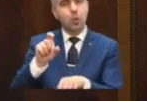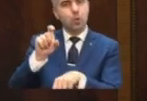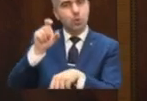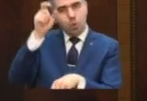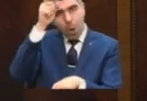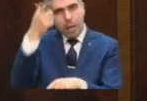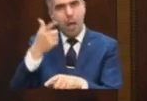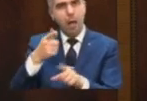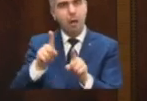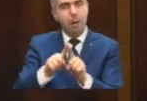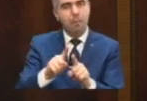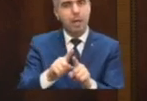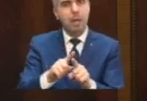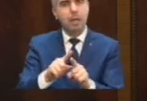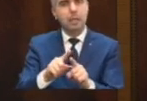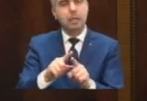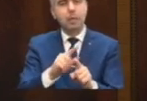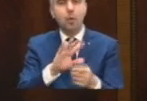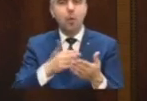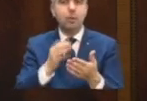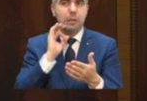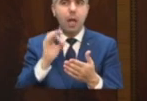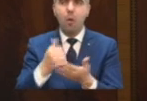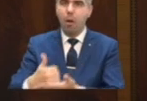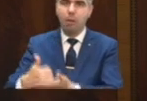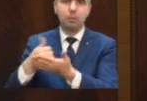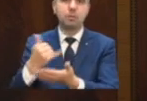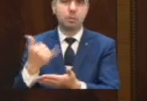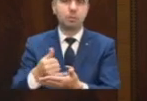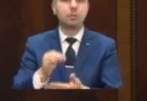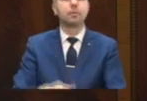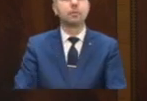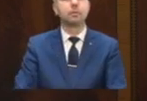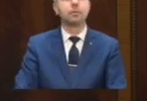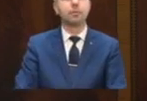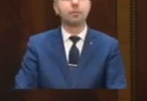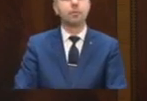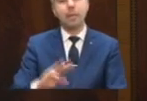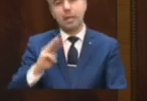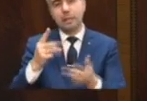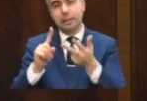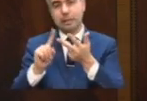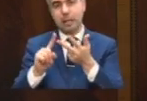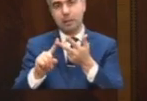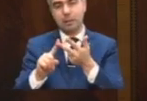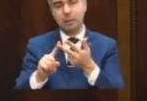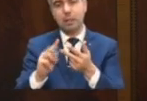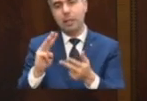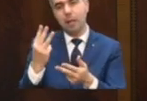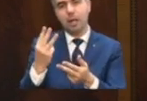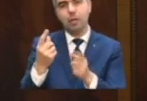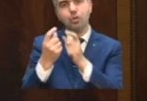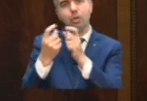الكوريين الى غير ذلك. كاينه مساله اخرى السيد الوزير، المساله الثالثه، عندنا دابا ثلاثه الانواع ديال المقاولات في